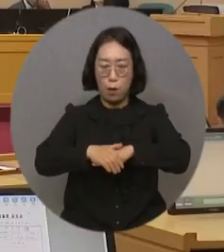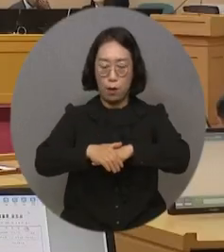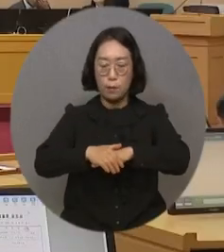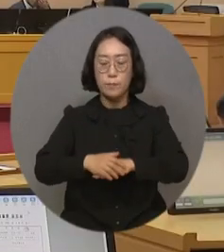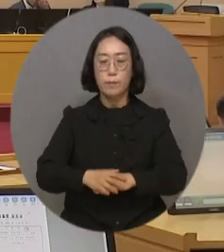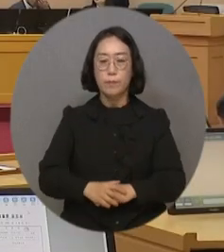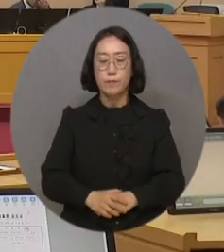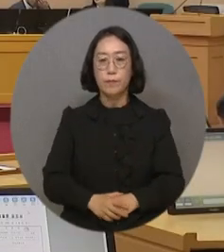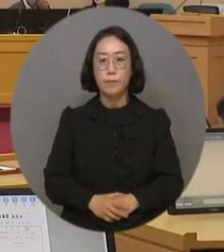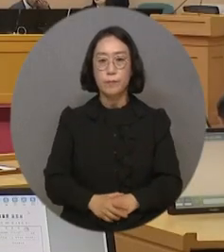복지티비 뉴스 정우현입니다